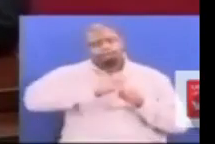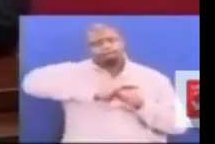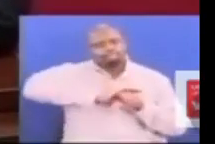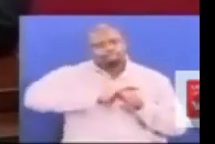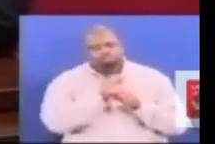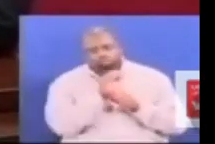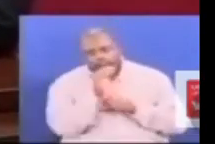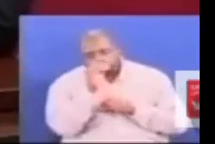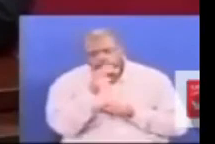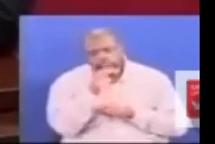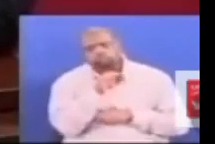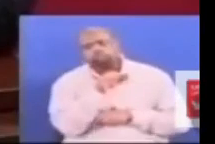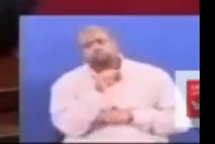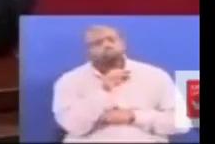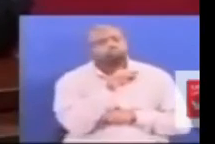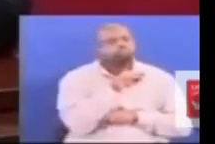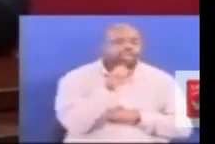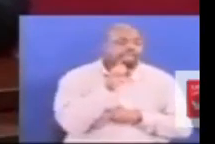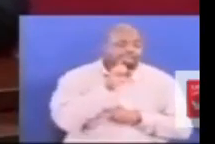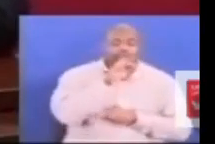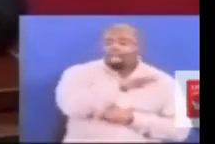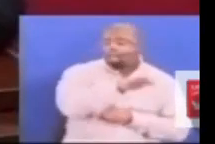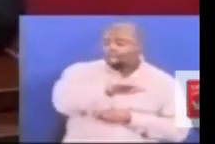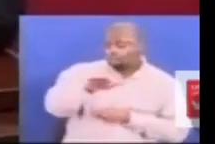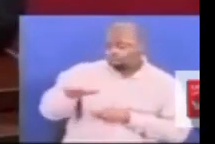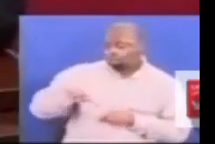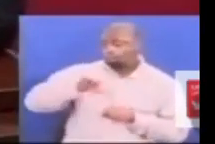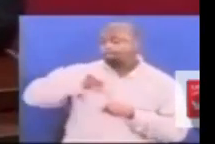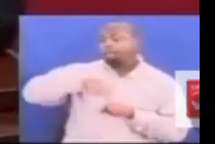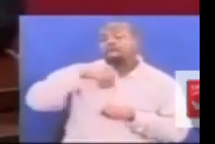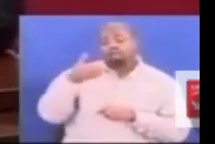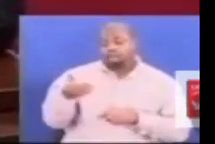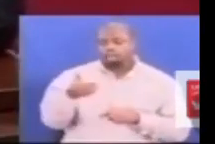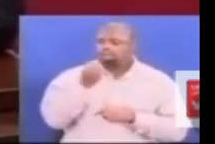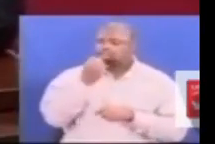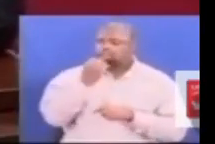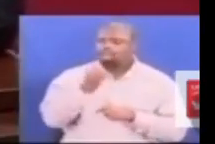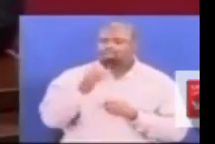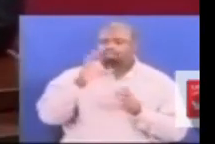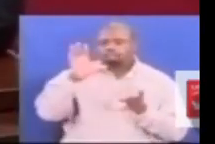eneo, ili pia baadaye tuweze kutoa taarifa ya jumla.